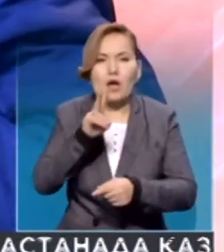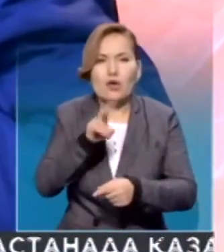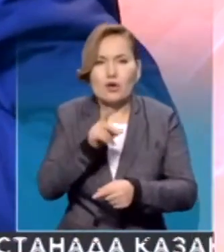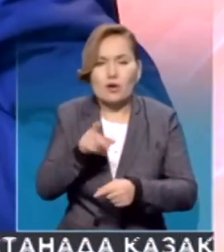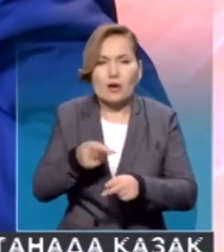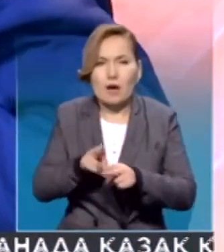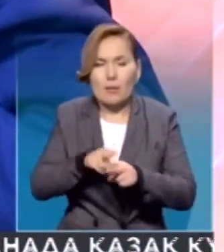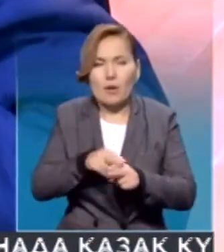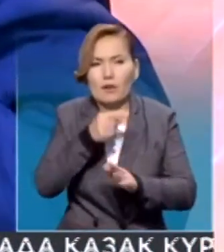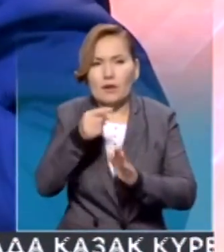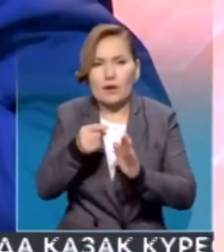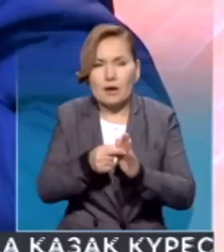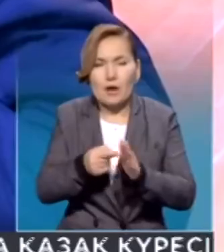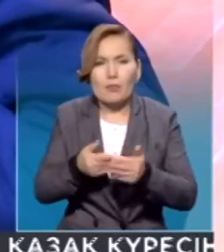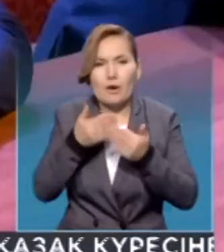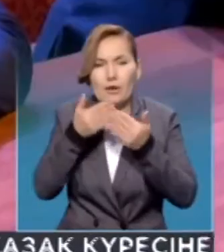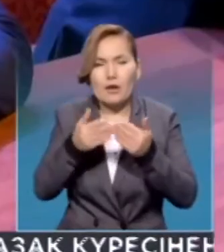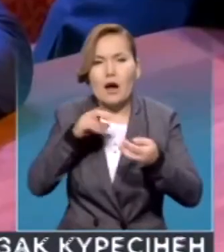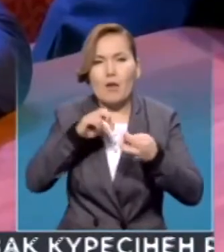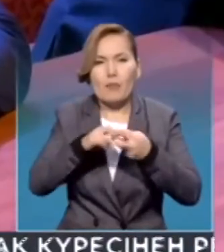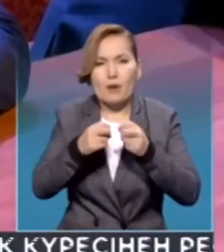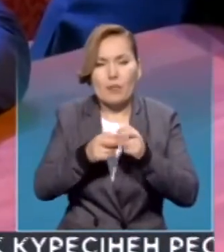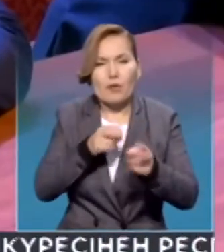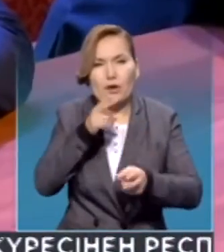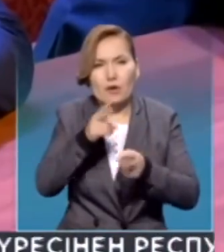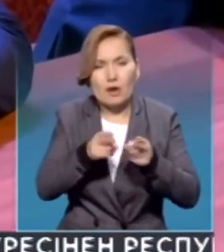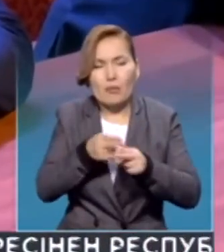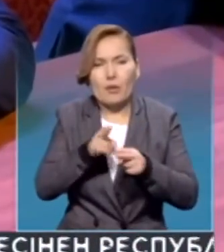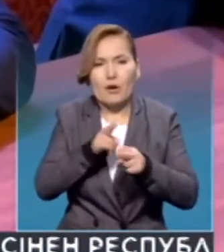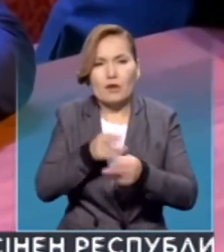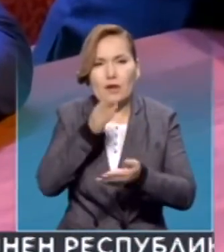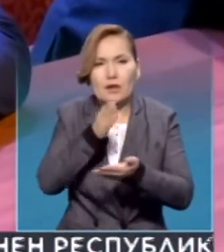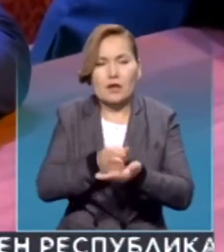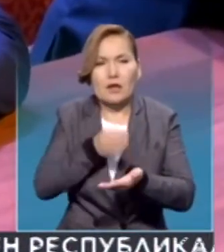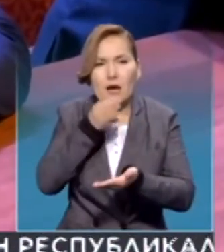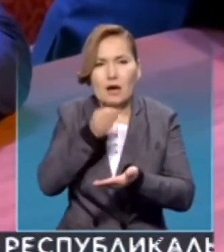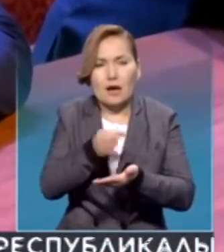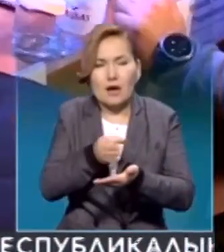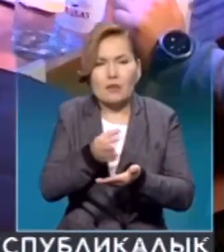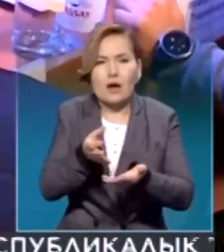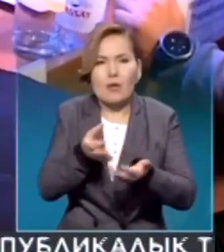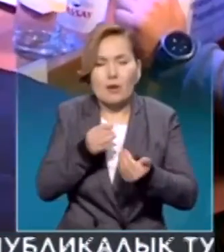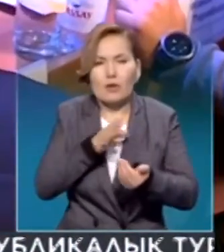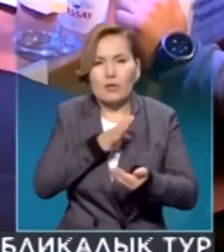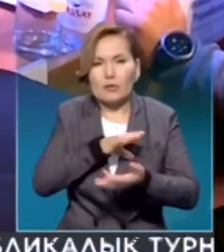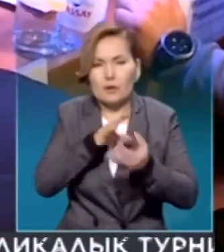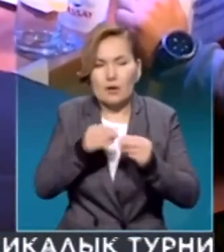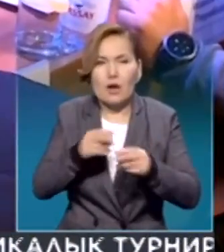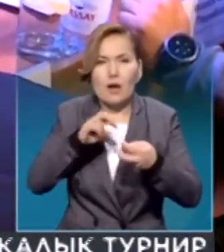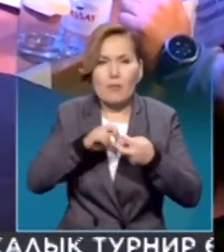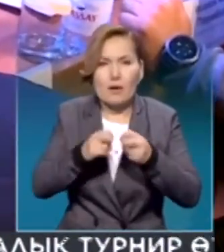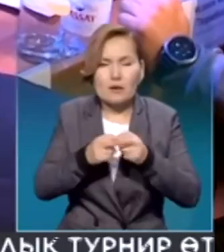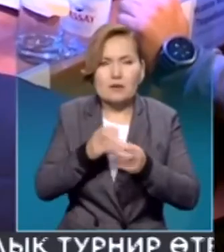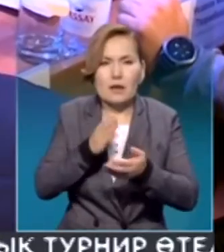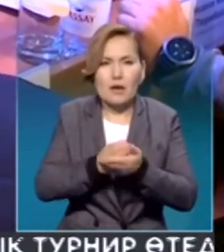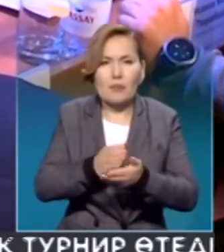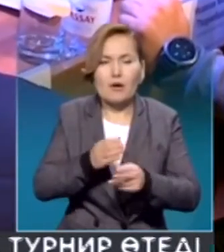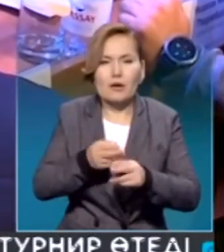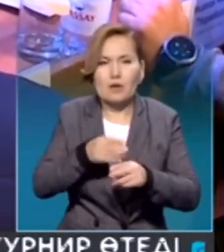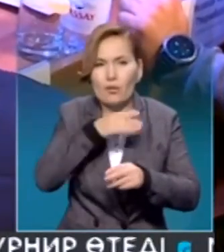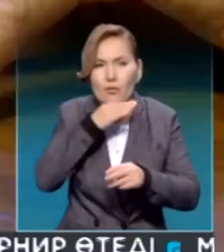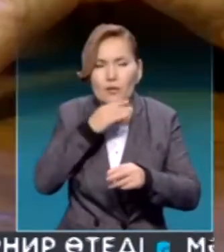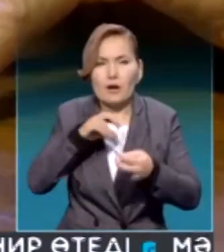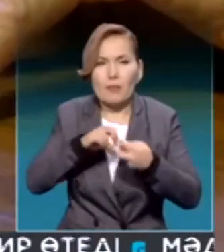азамат сауалдары мен проблемаларын тиісті сала басшыларына тікелей айтуға мүмкіндік алды. Айтылып жатқан мәселелердің дені әлеуметтік салаға